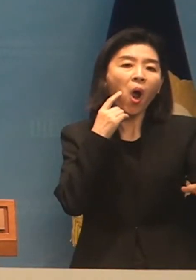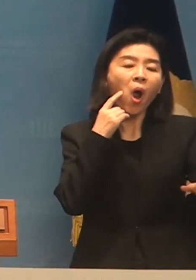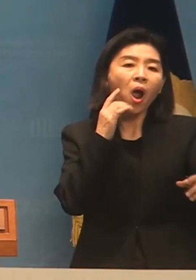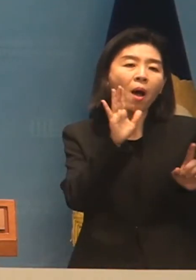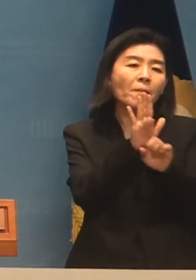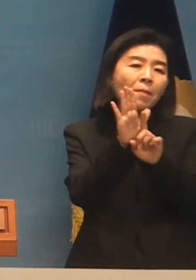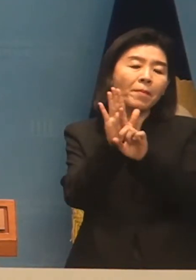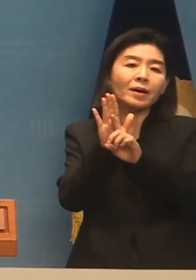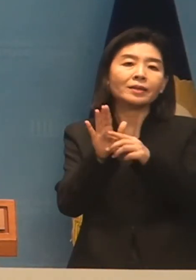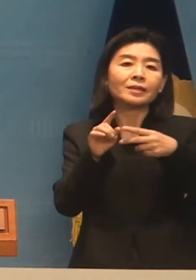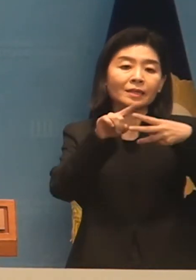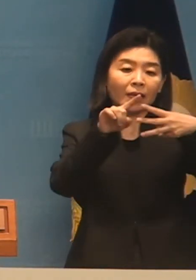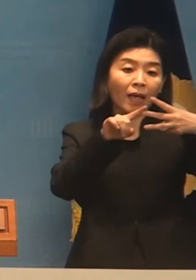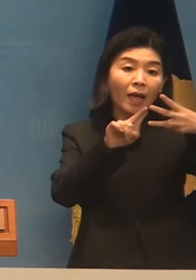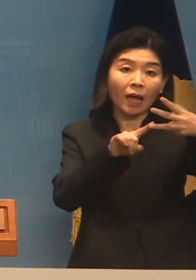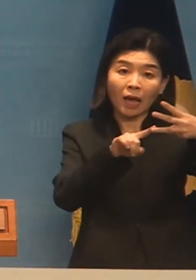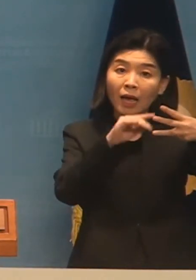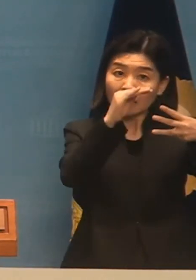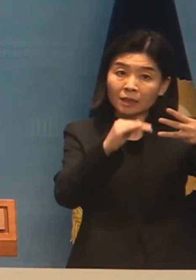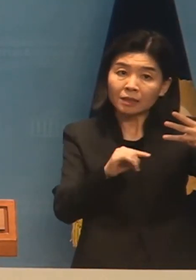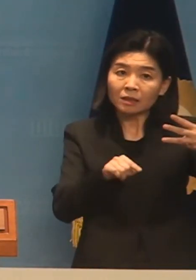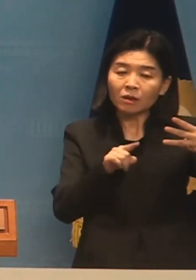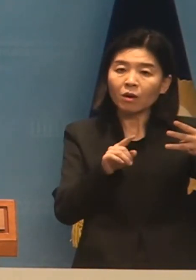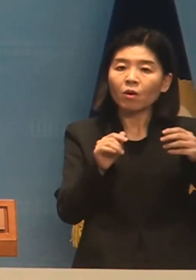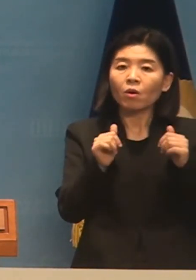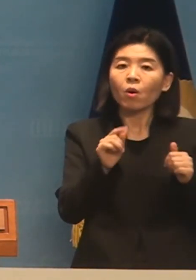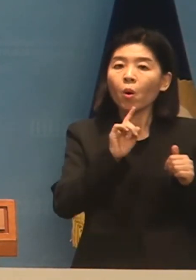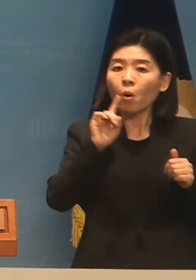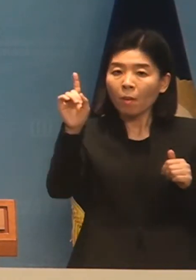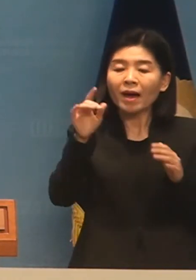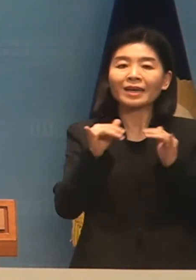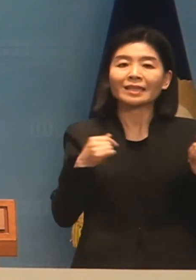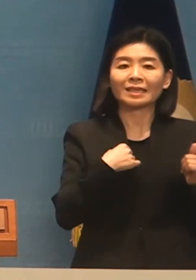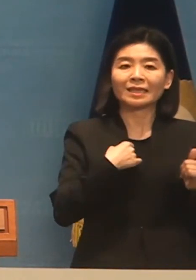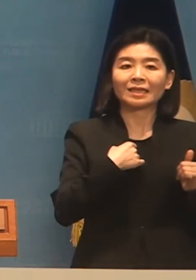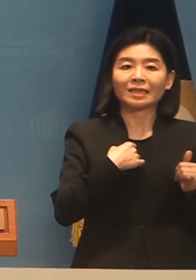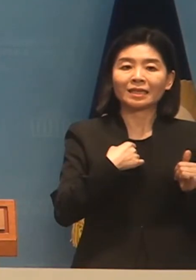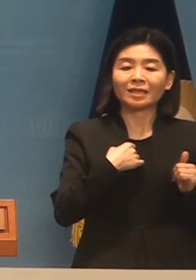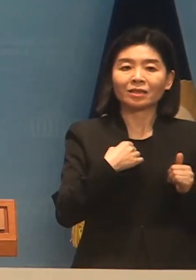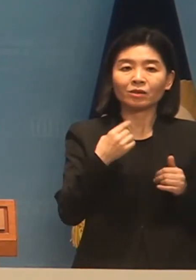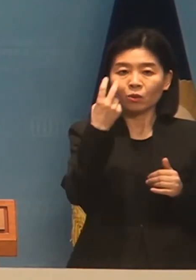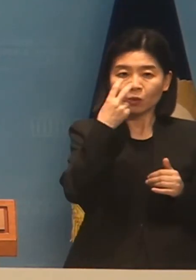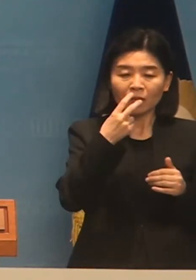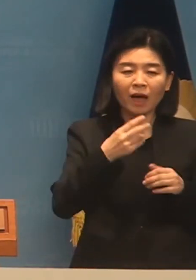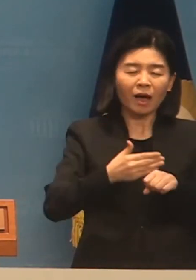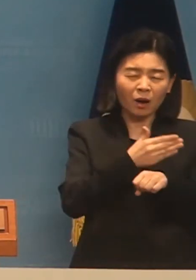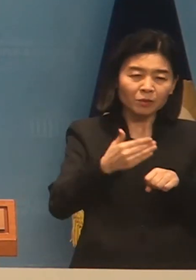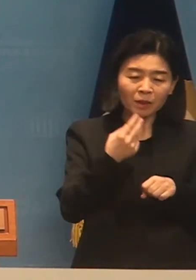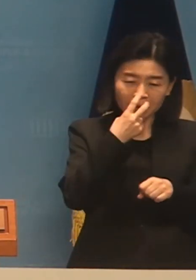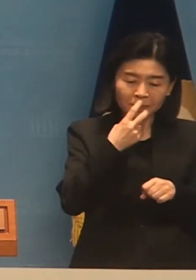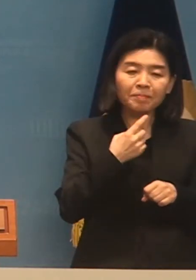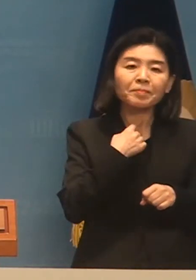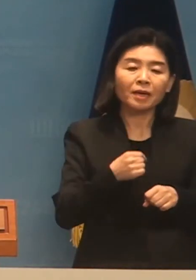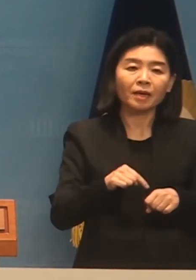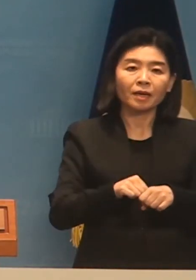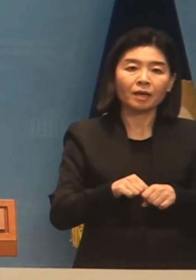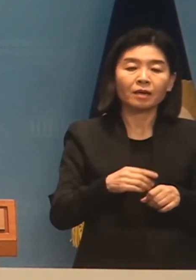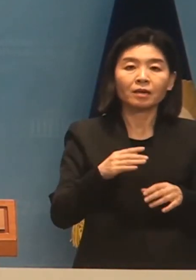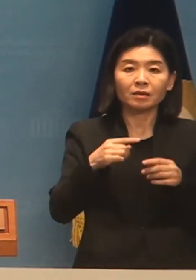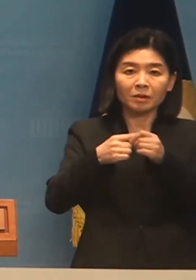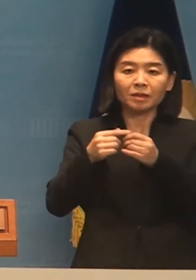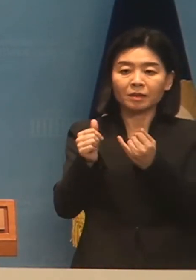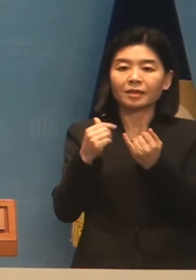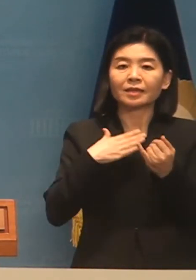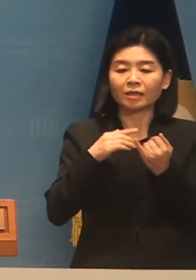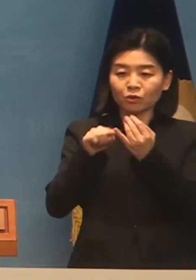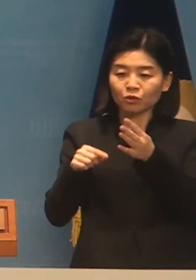3가지 허위사실 공표 혐의에 대해서 고발인 조사를 9시간 동안 받았습니다. 첫 번째가 내 아내는